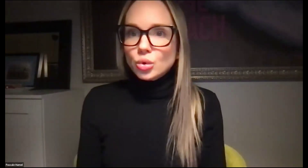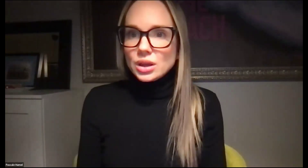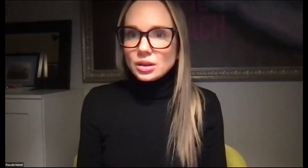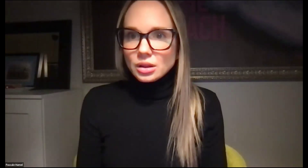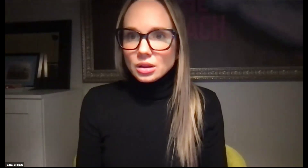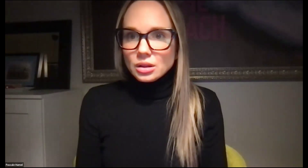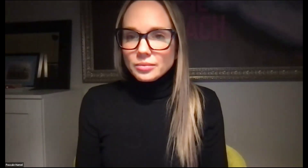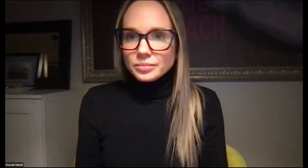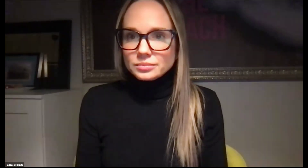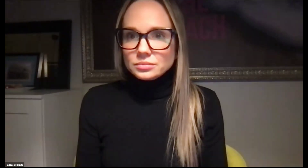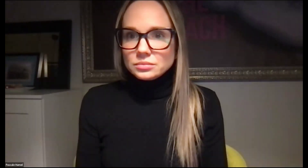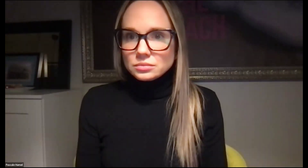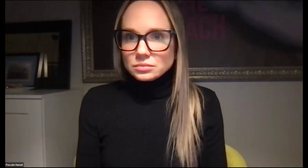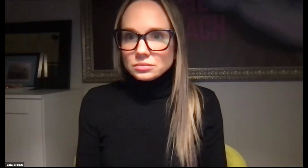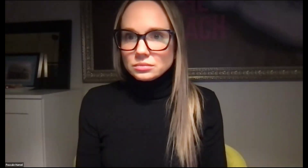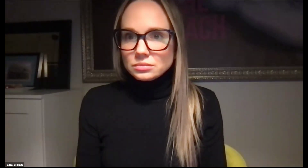le col roulé.